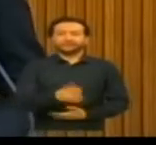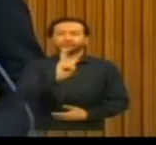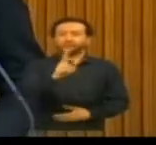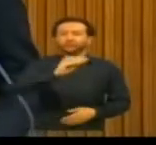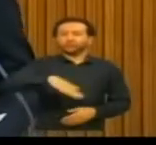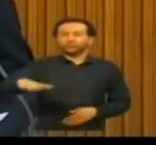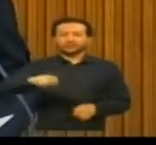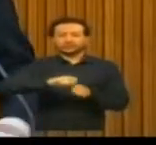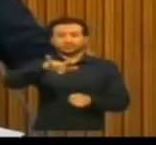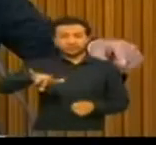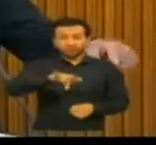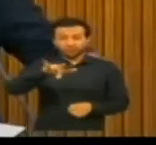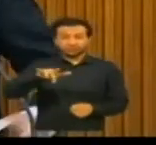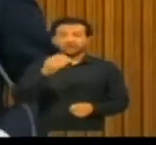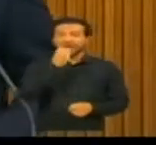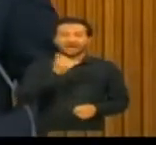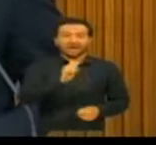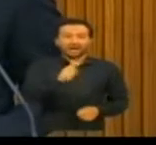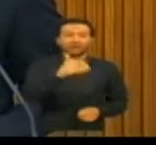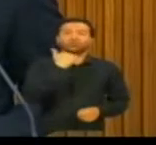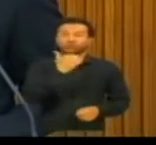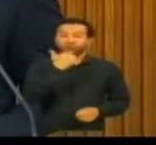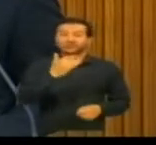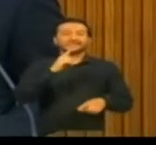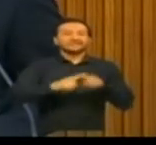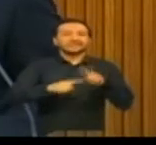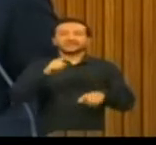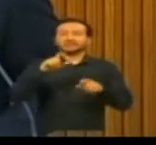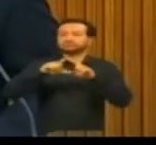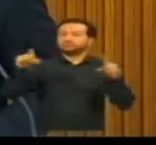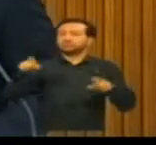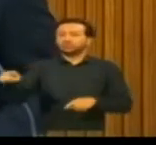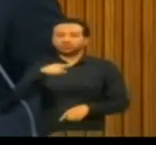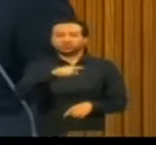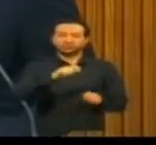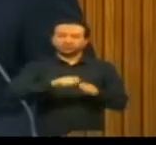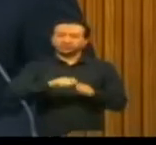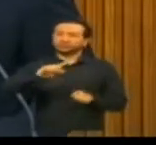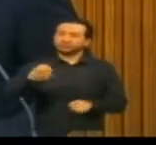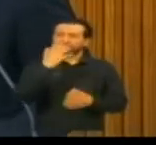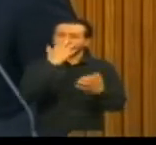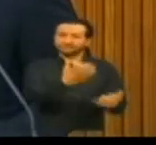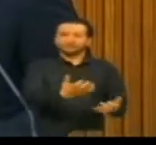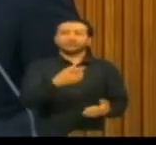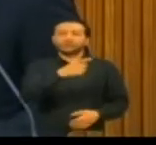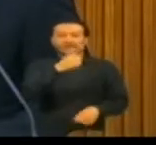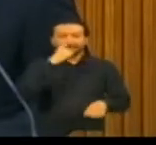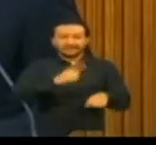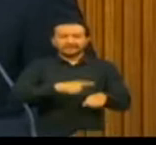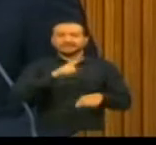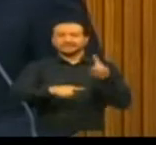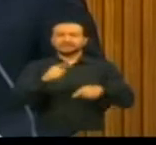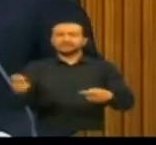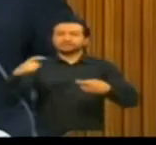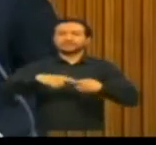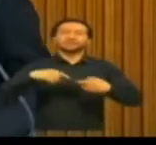çocuğu işsizse, geçinemiyorsa, siyaset kurumunun görevi onun çocuğuna iş bulmaktır. Onun inancını siyasete malzeme